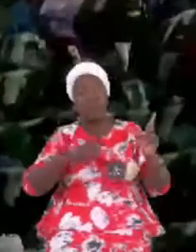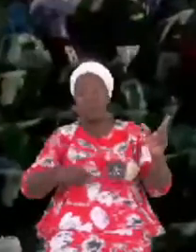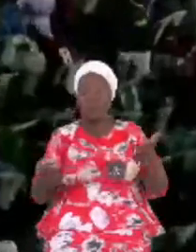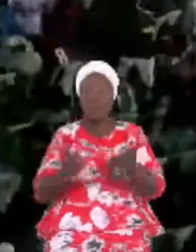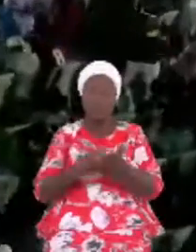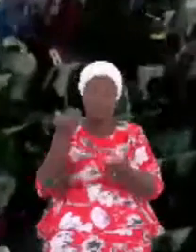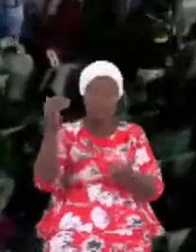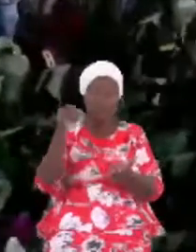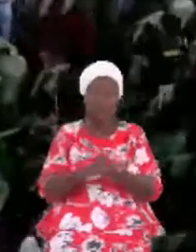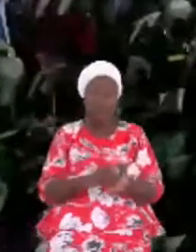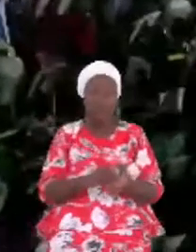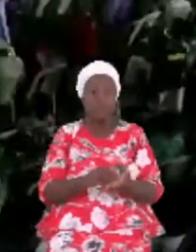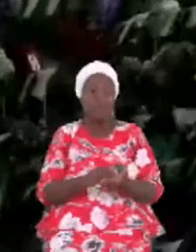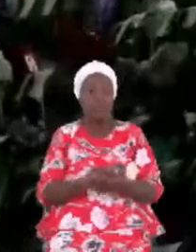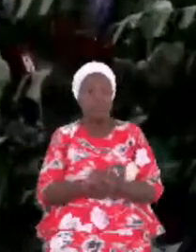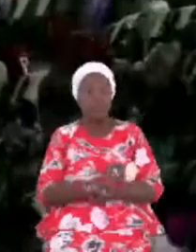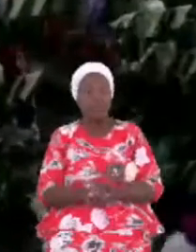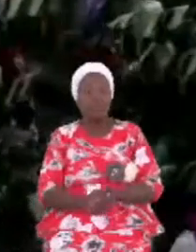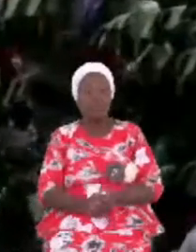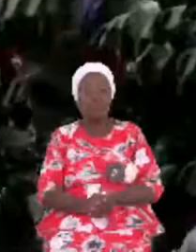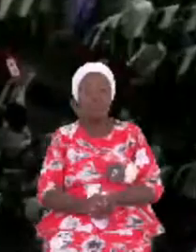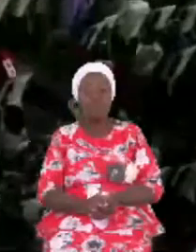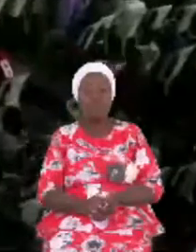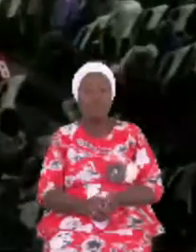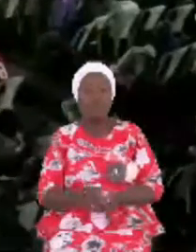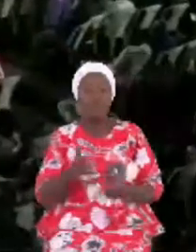Tous ceux qui ont donné leur vie à Christ,